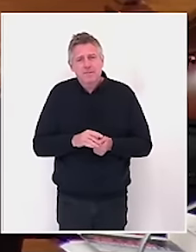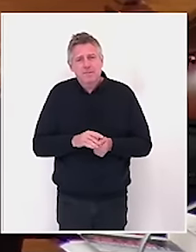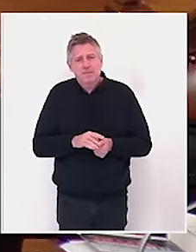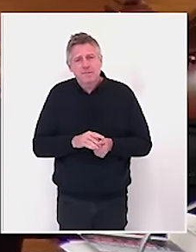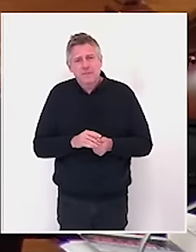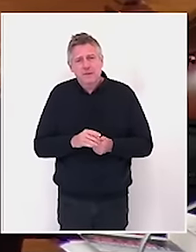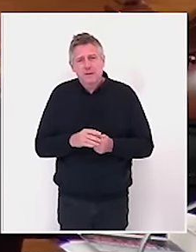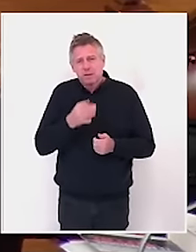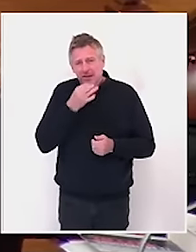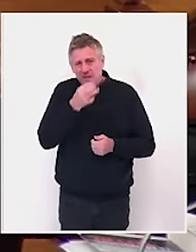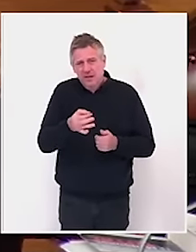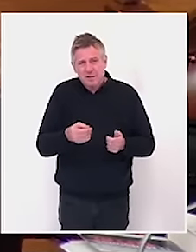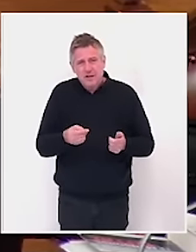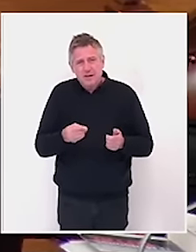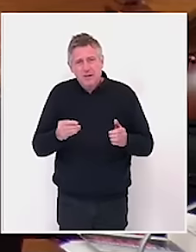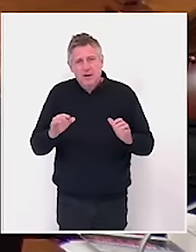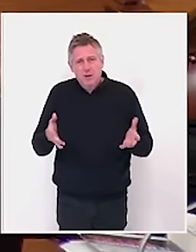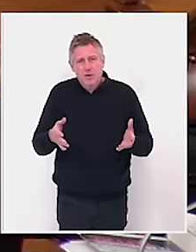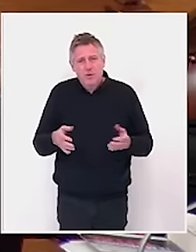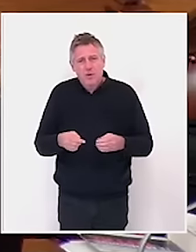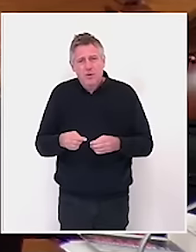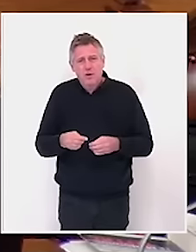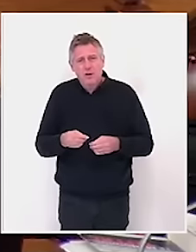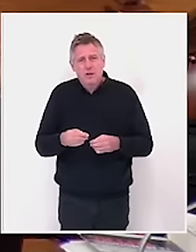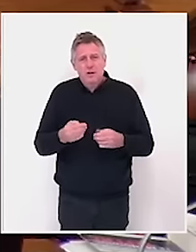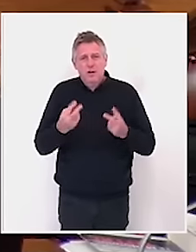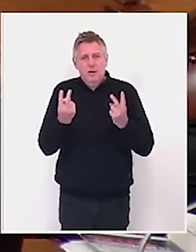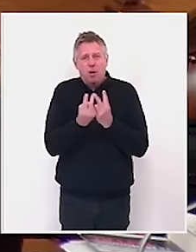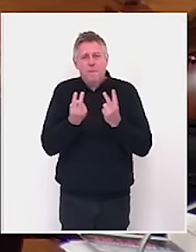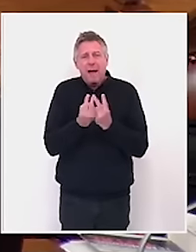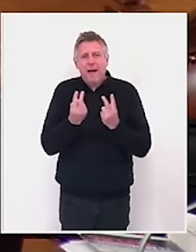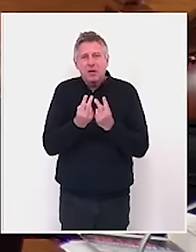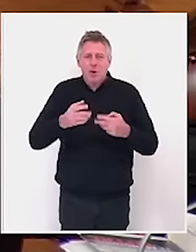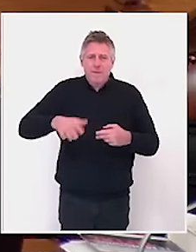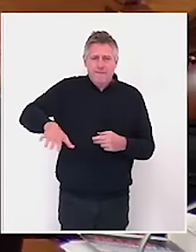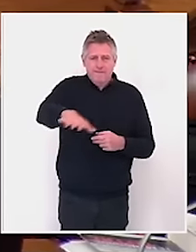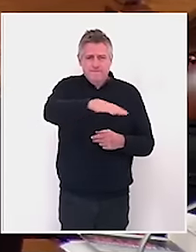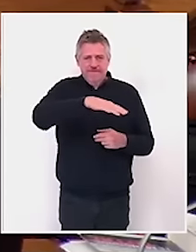en parler, mais je ne sais pas comment. Au Grand Parc,